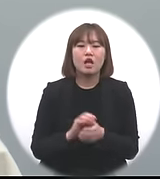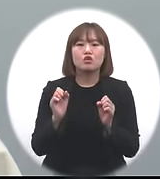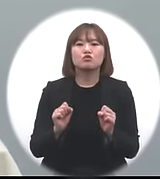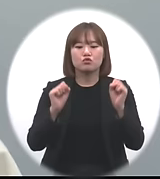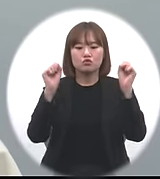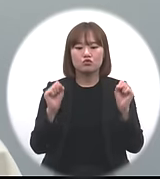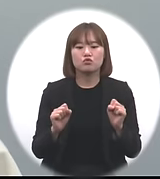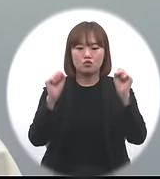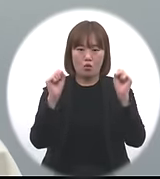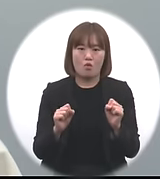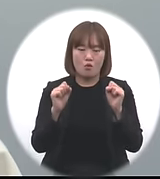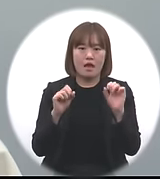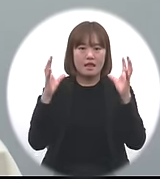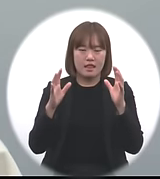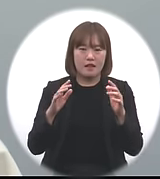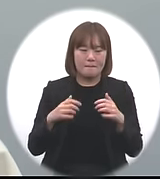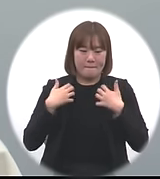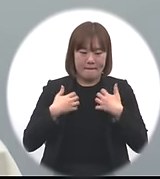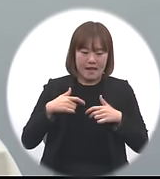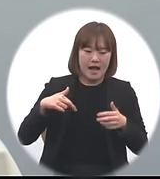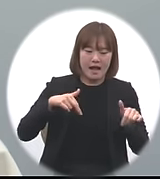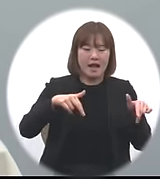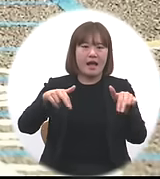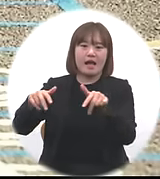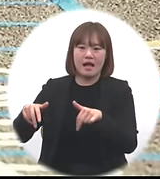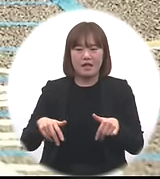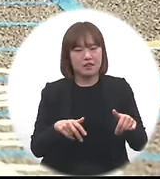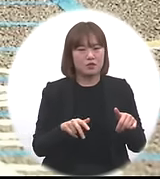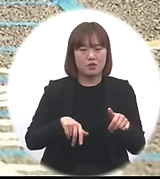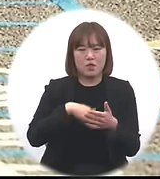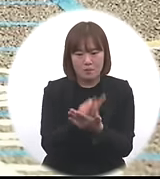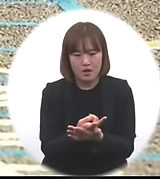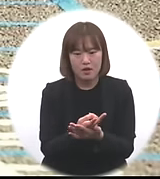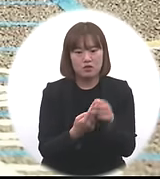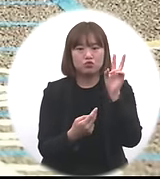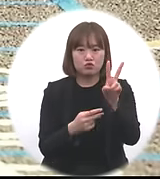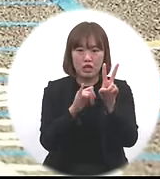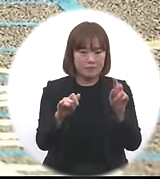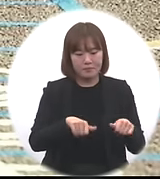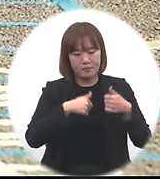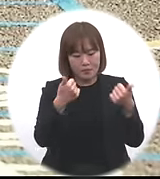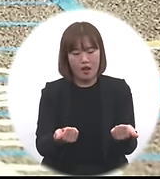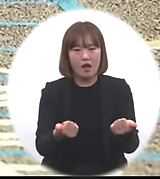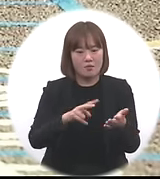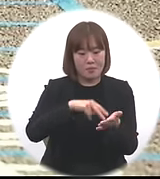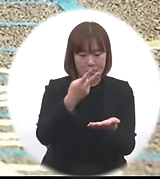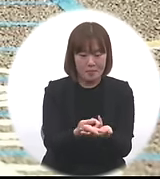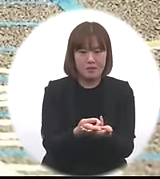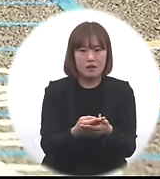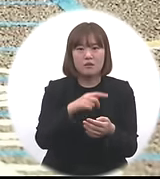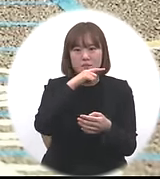운동회라고 보겠습니다. 애들이 미친 듯이 뛰고 있어요. 뛰다 넘어졌대요. 두 놈이 넘어졌습니다. 무릎에서 피가 철철